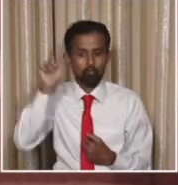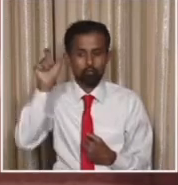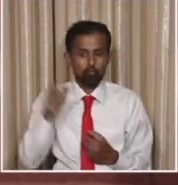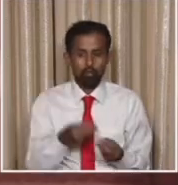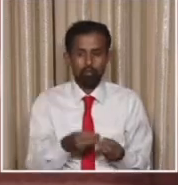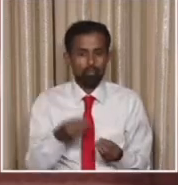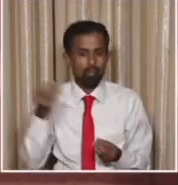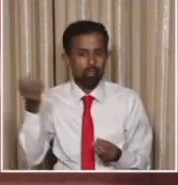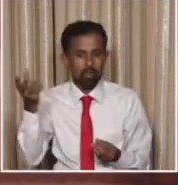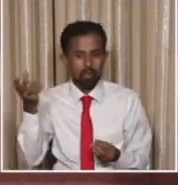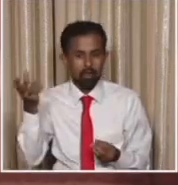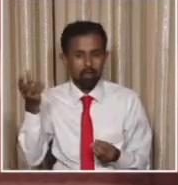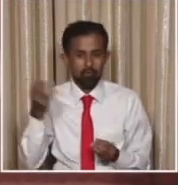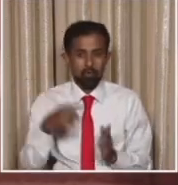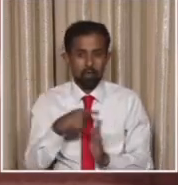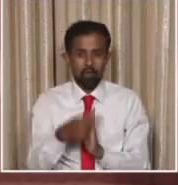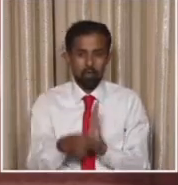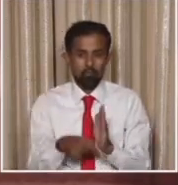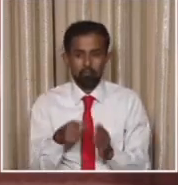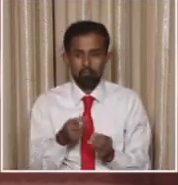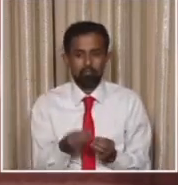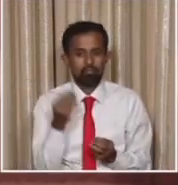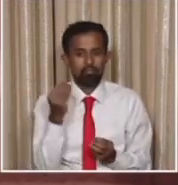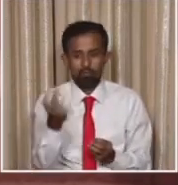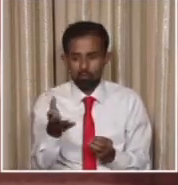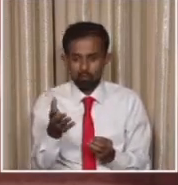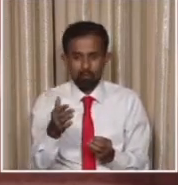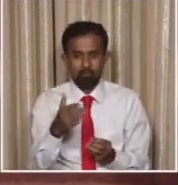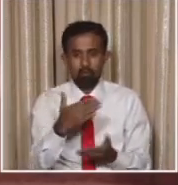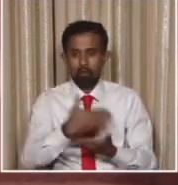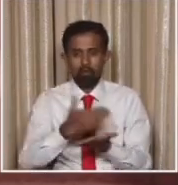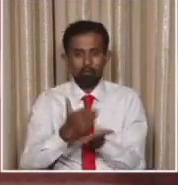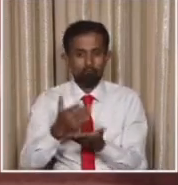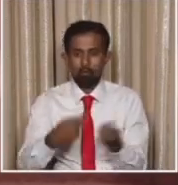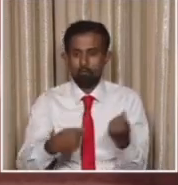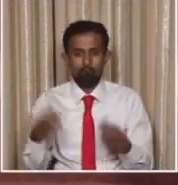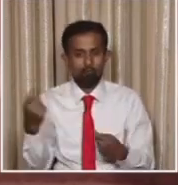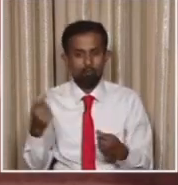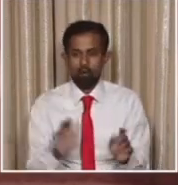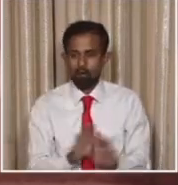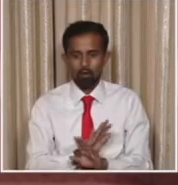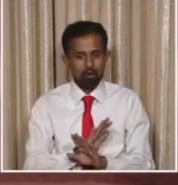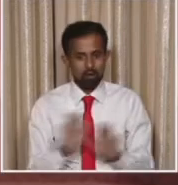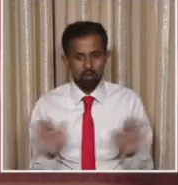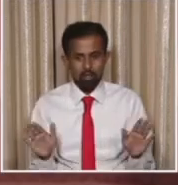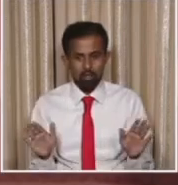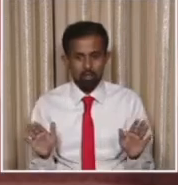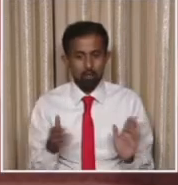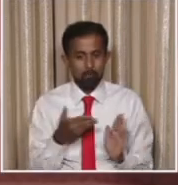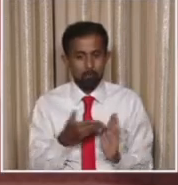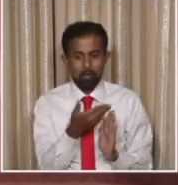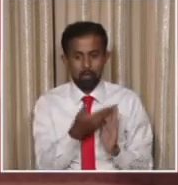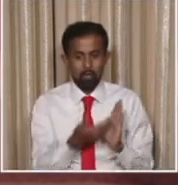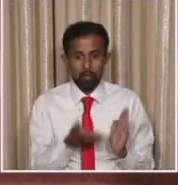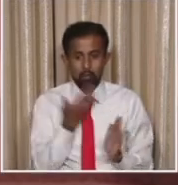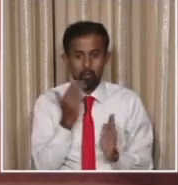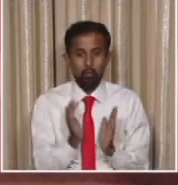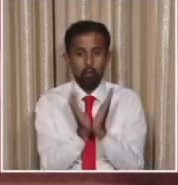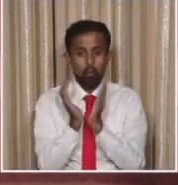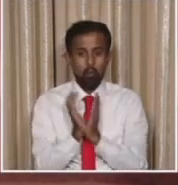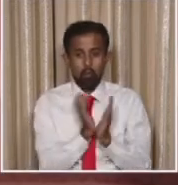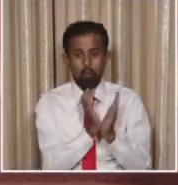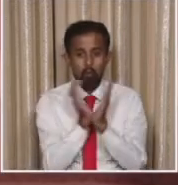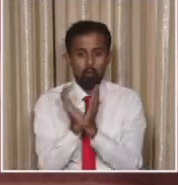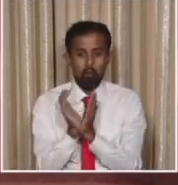දෙන්න හෝ දේශිකයයට දෙන්න කලාප හදලා විකුණන වැඩක් නෙමෙයි. මේක කරන්න පුළුවන් සංරක්ෂිත වනාන්තරවල